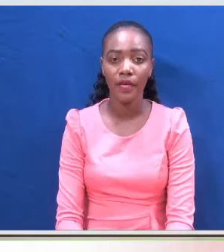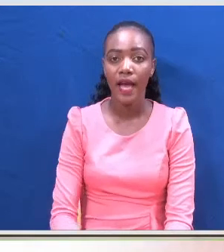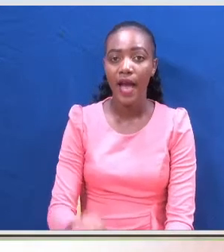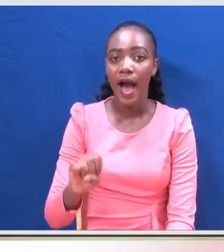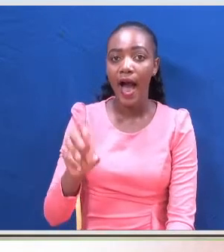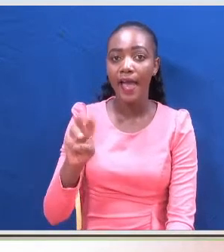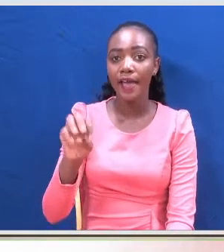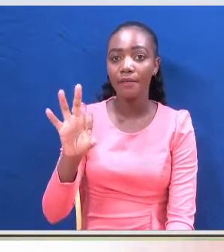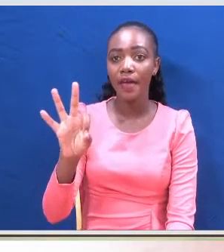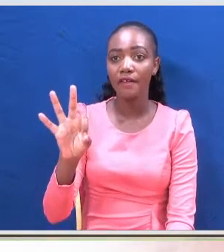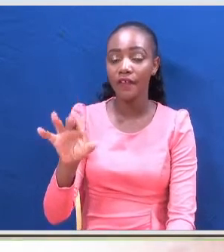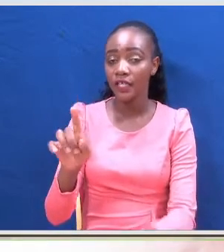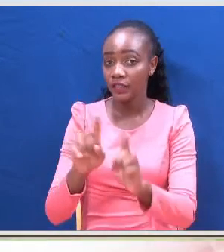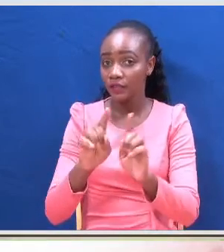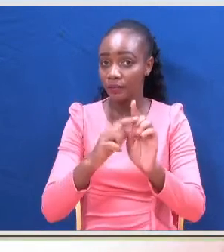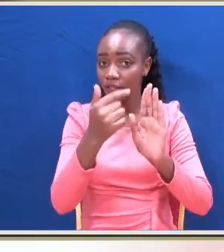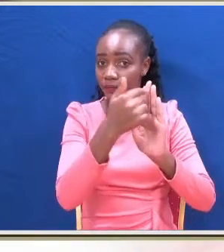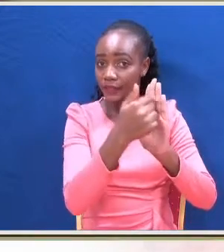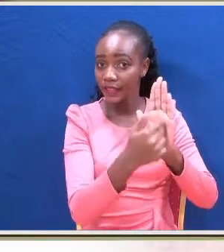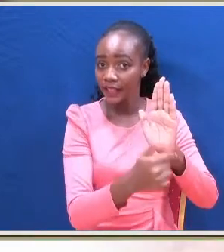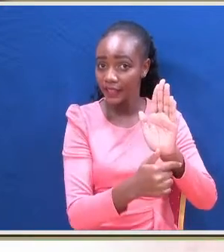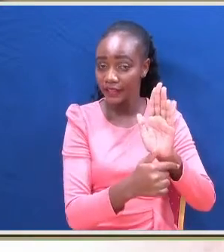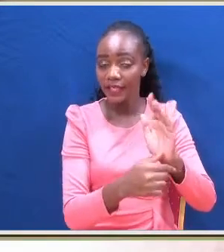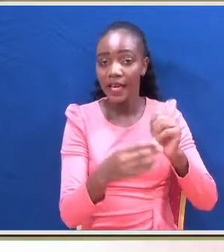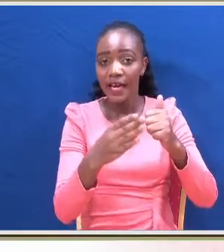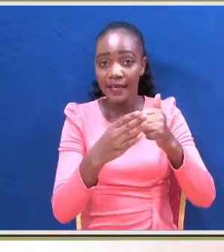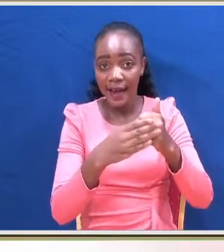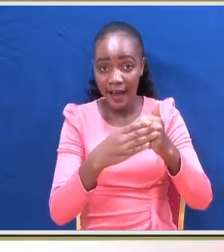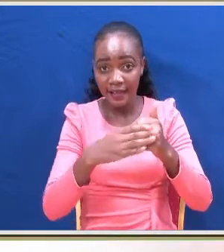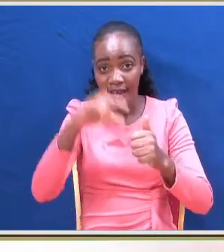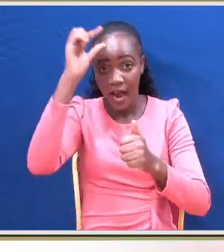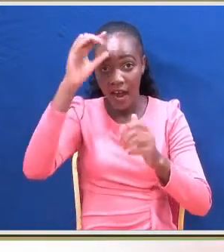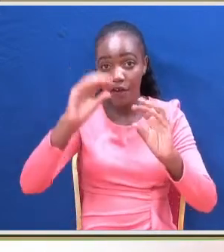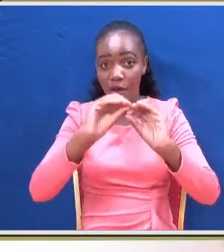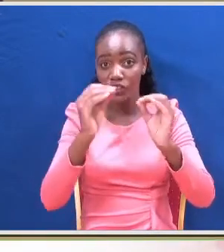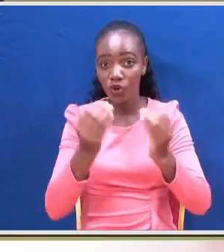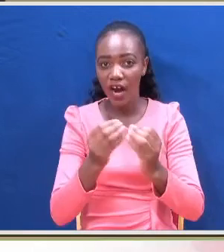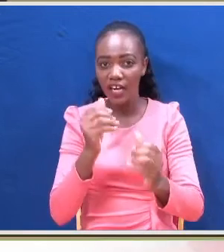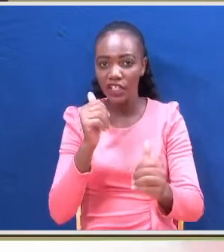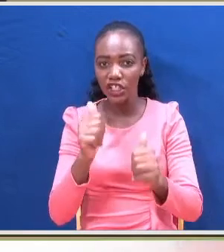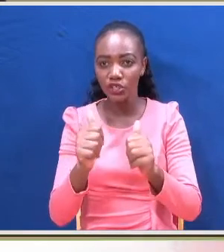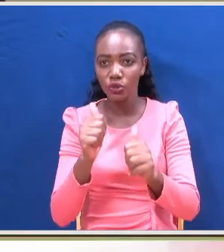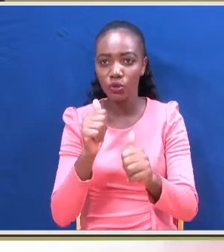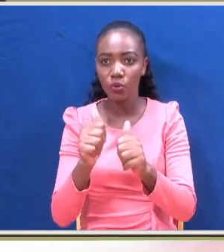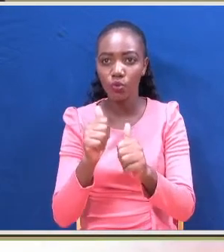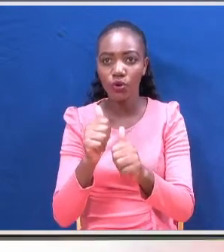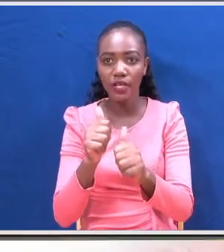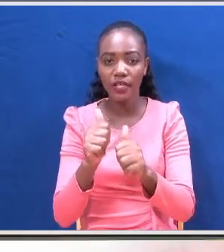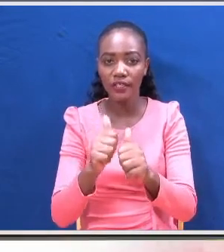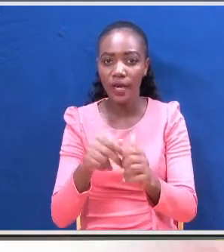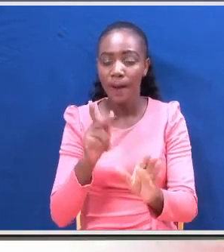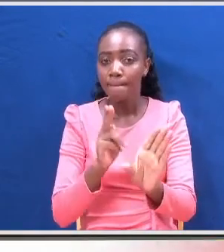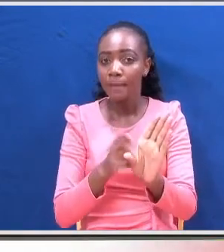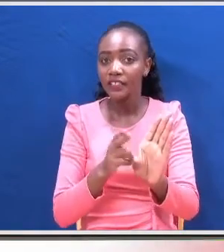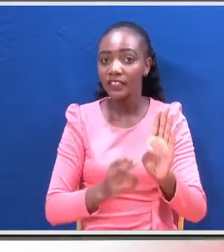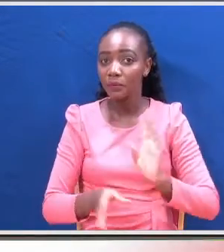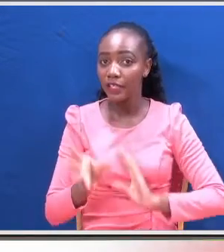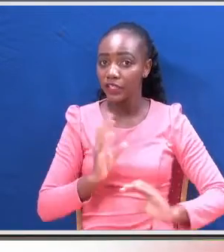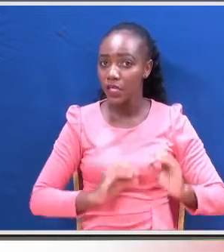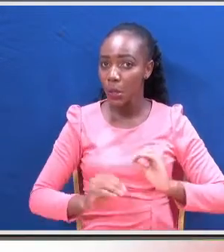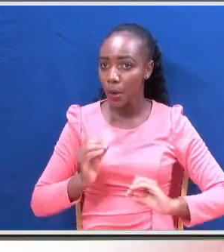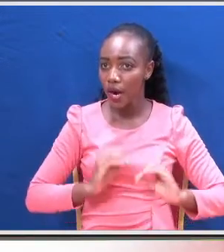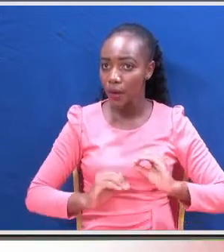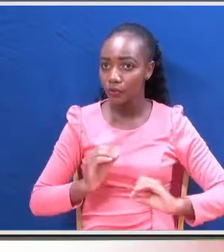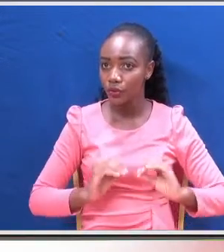IMF vile imeorodhesha mashirika 9 ya serikali ambayo yanachangia katika ufujaji wa fedha na